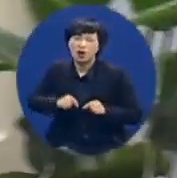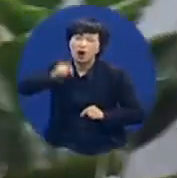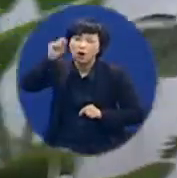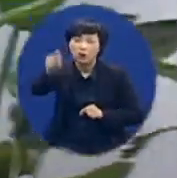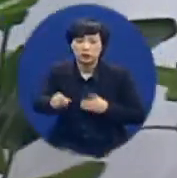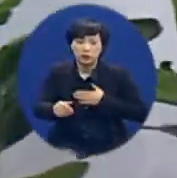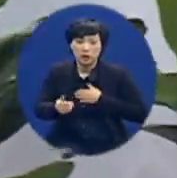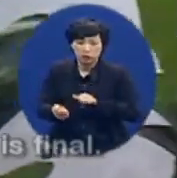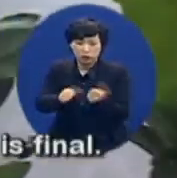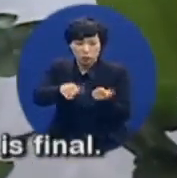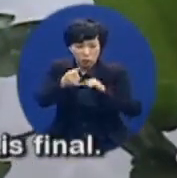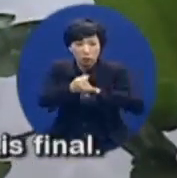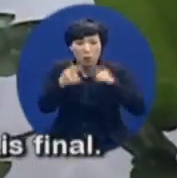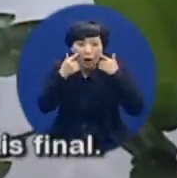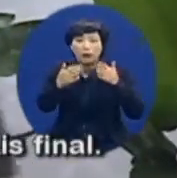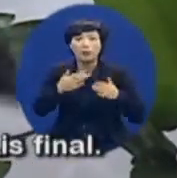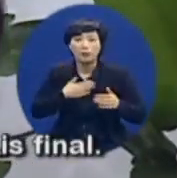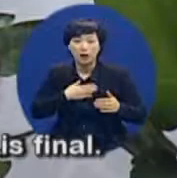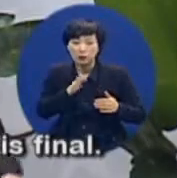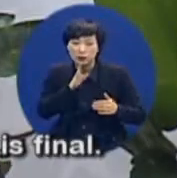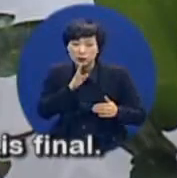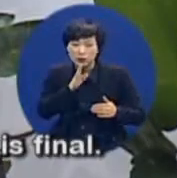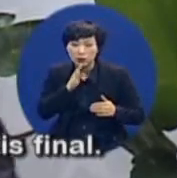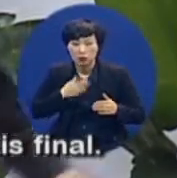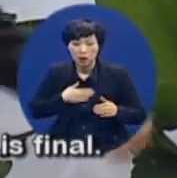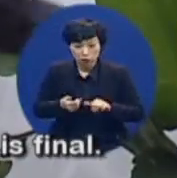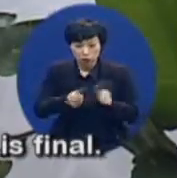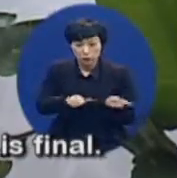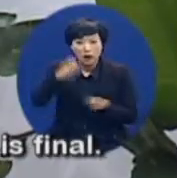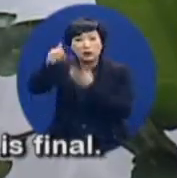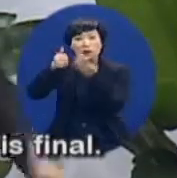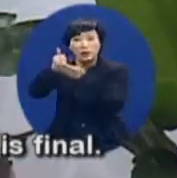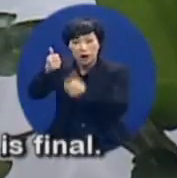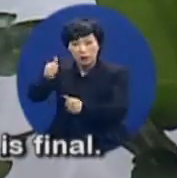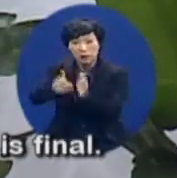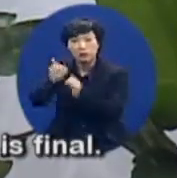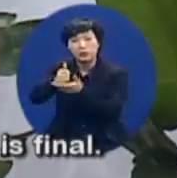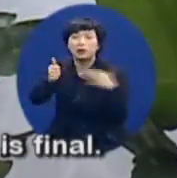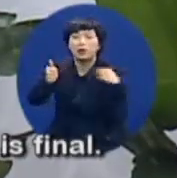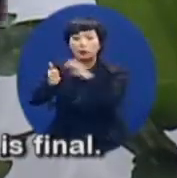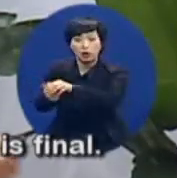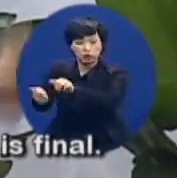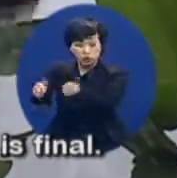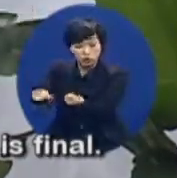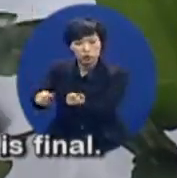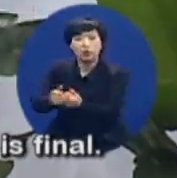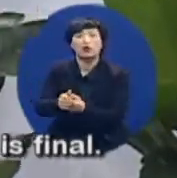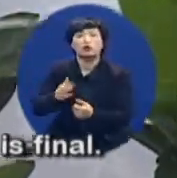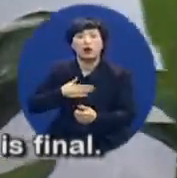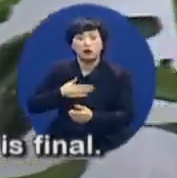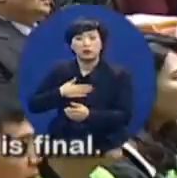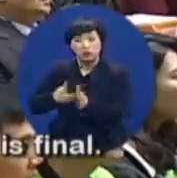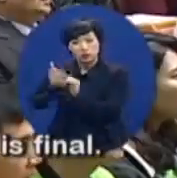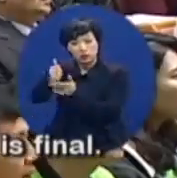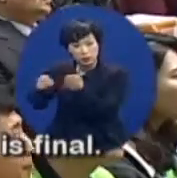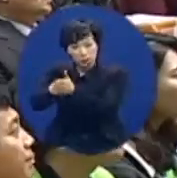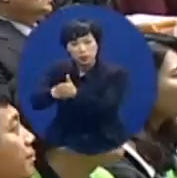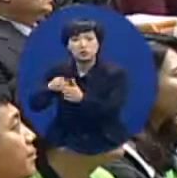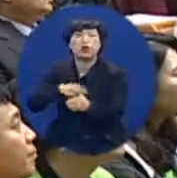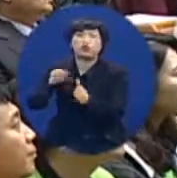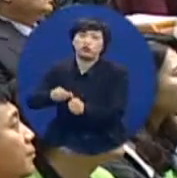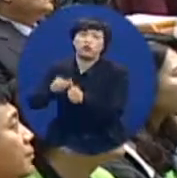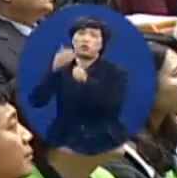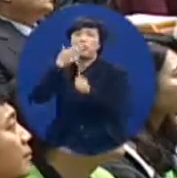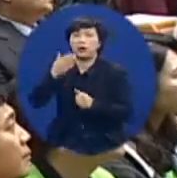내 죽음을 하나님의 아들이 담당하고 죽었으니 내 죽음이 끝났으니 나는 그를 믿음으로 산다이 말이야 아멘